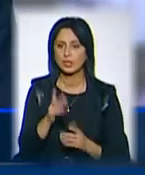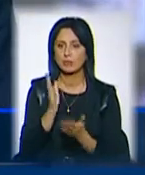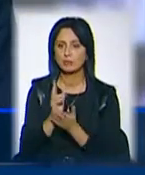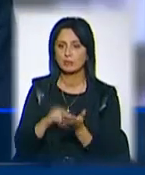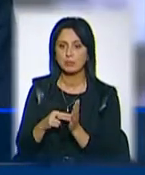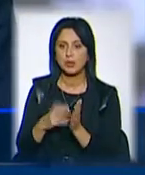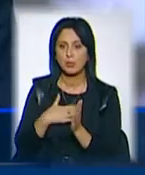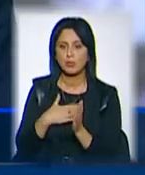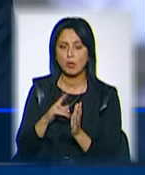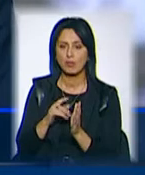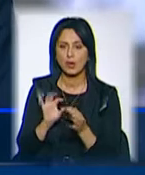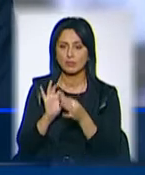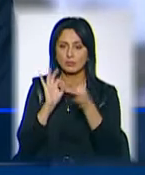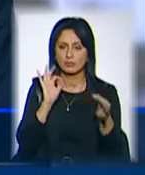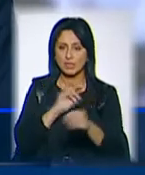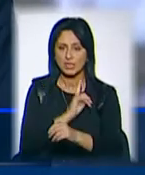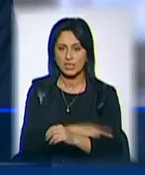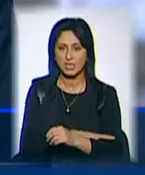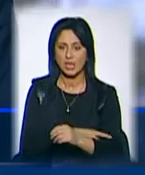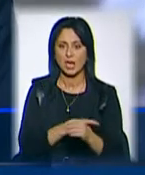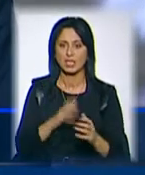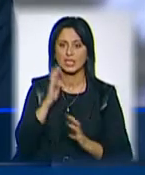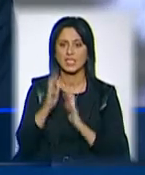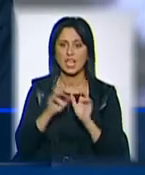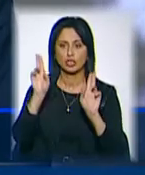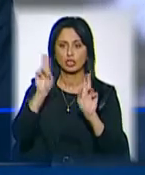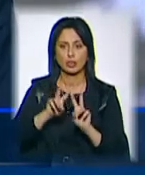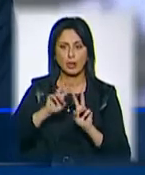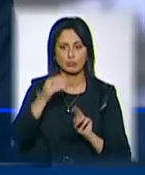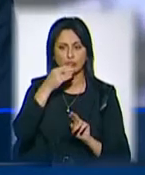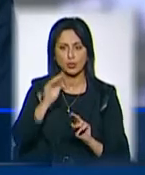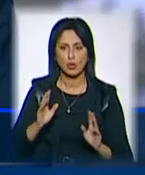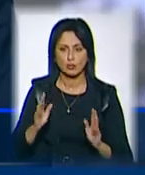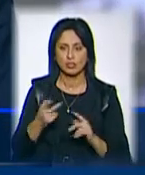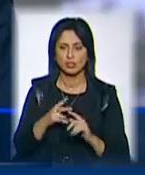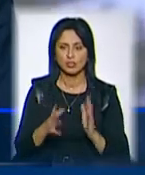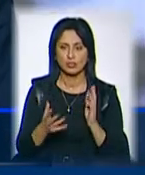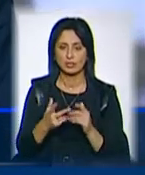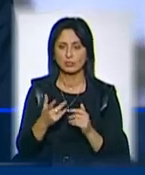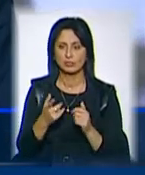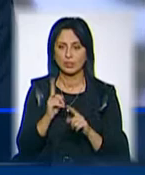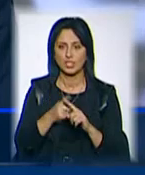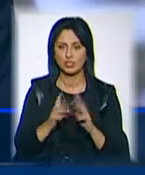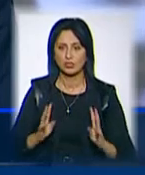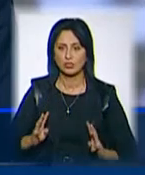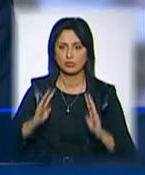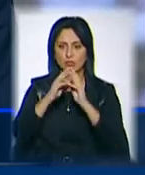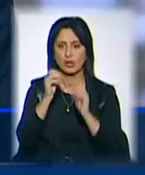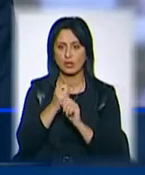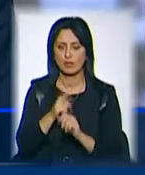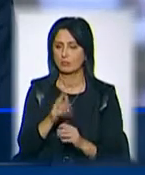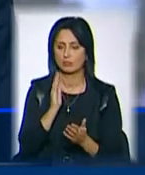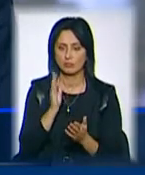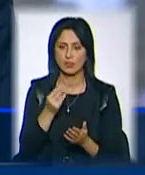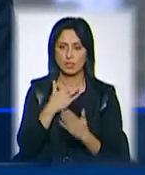ჩვენ გვაქვს, რომ ქსელი გავაძლიეროთ, მოვიყვანოთ საერთაშორისო სტანდარტების დონეზე, აი ეს პირობები რომ დაკმაყოფილდეს, ამისთვის ამ